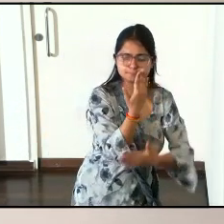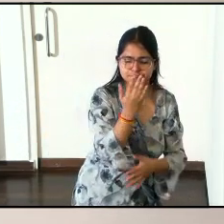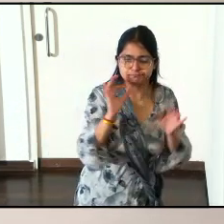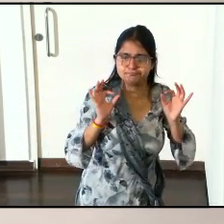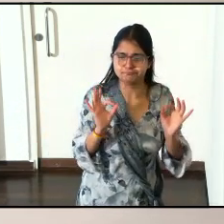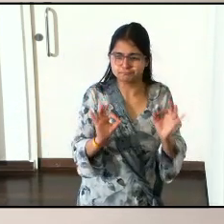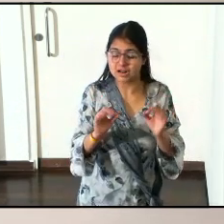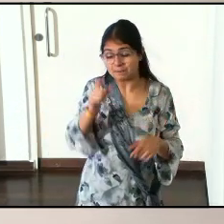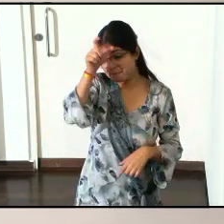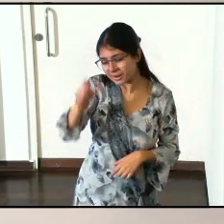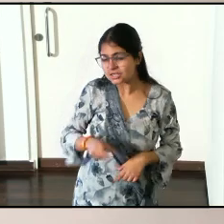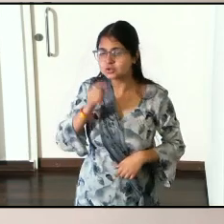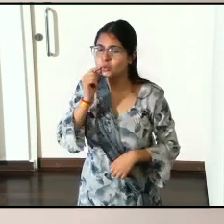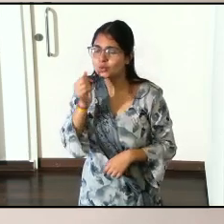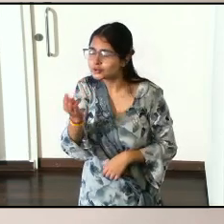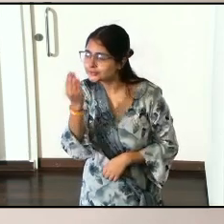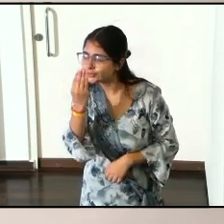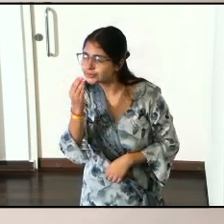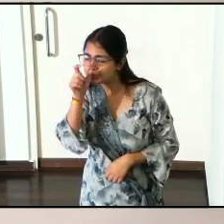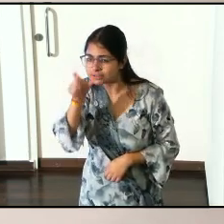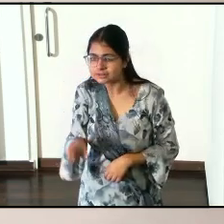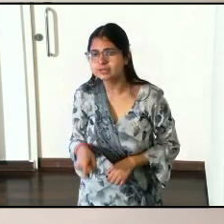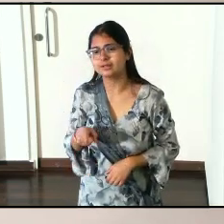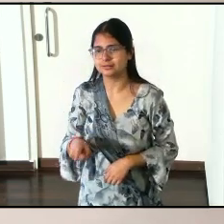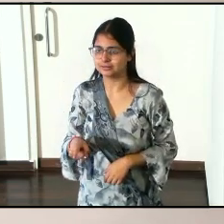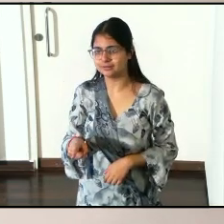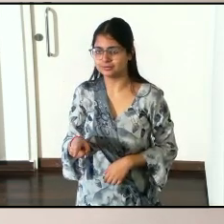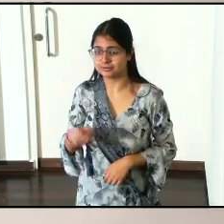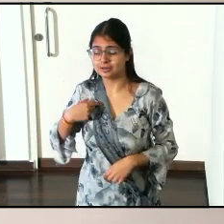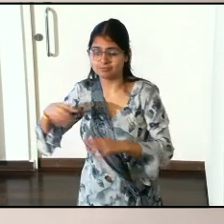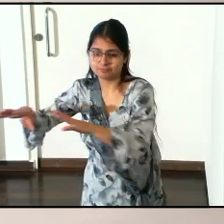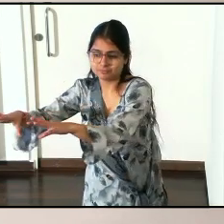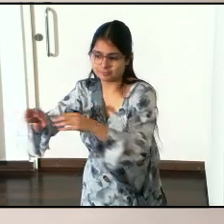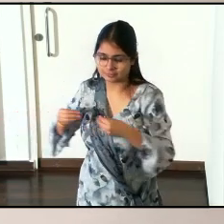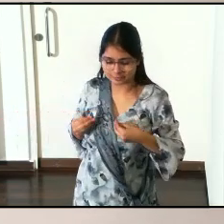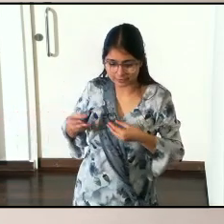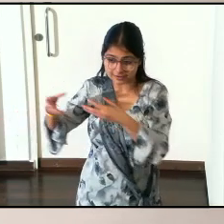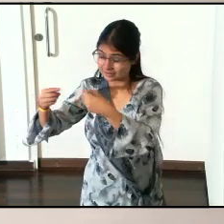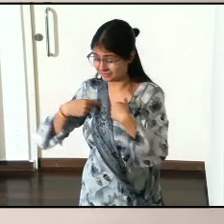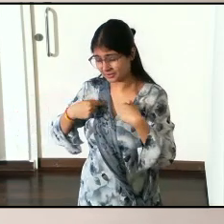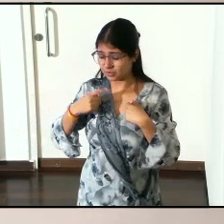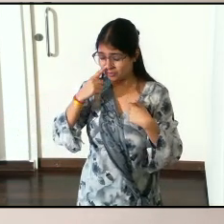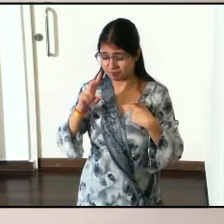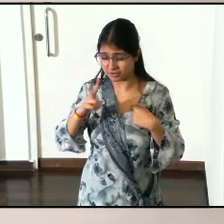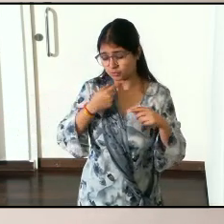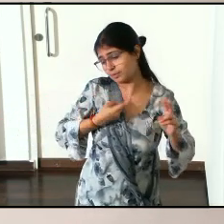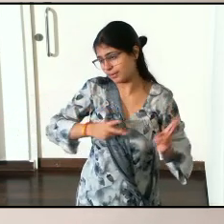areas, she mentioned that, when I go back, I'll take down more detailed notes of these. He said, हमने तो